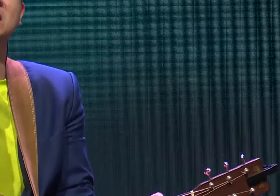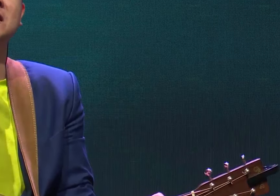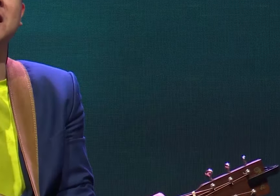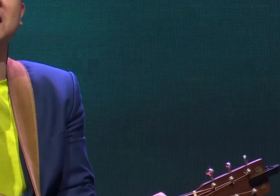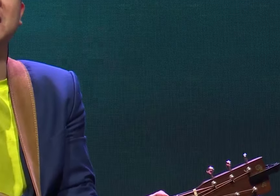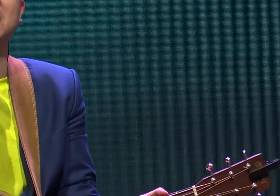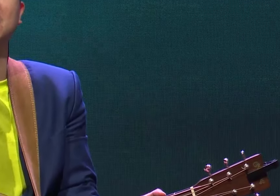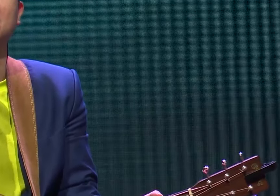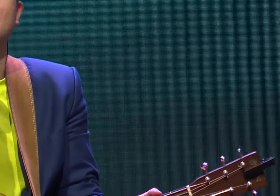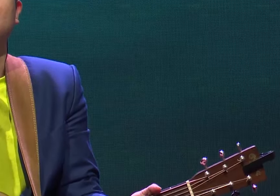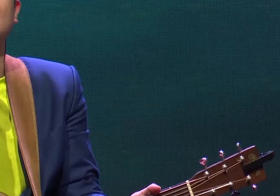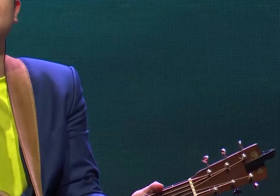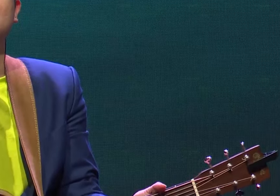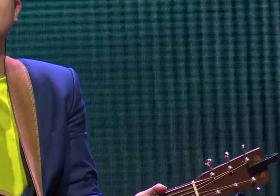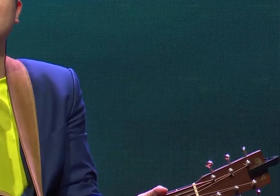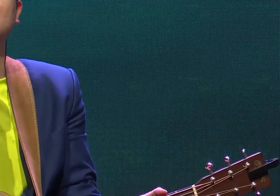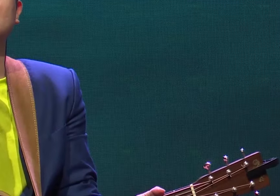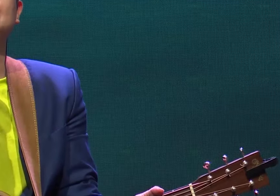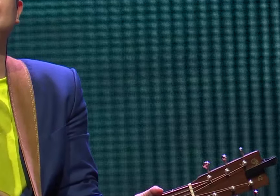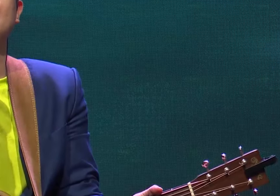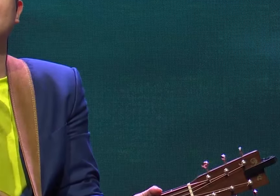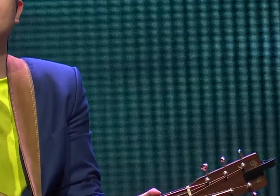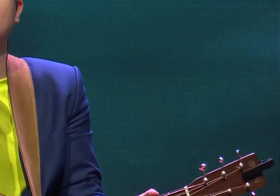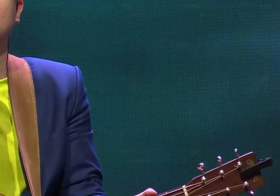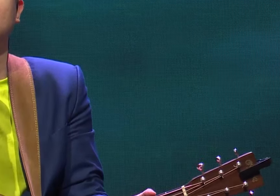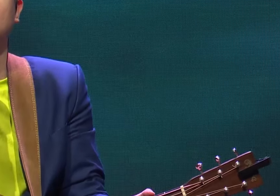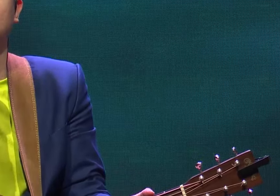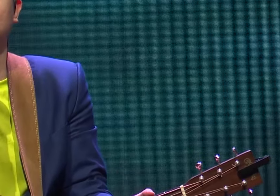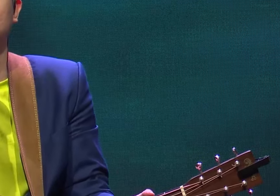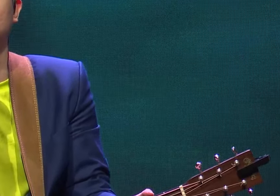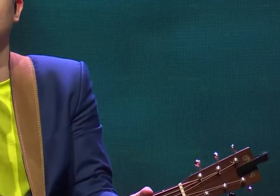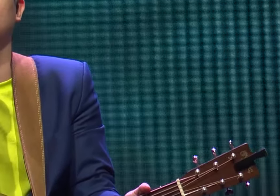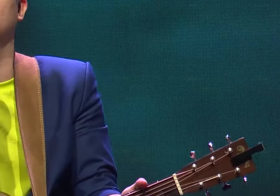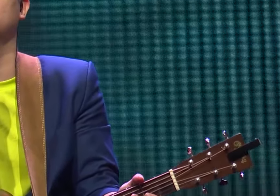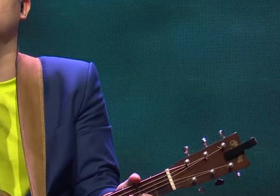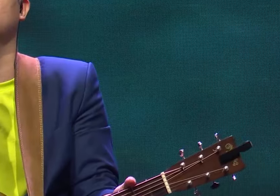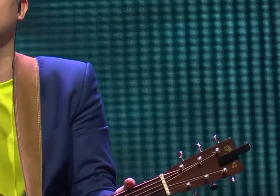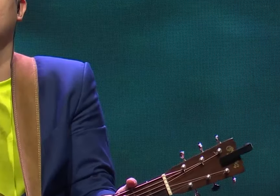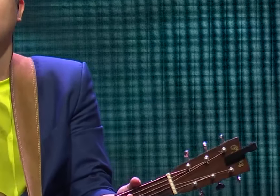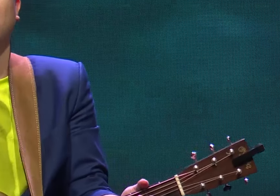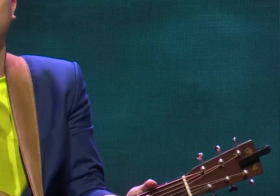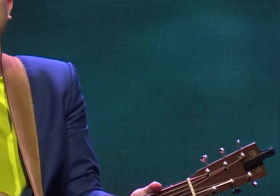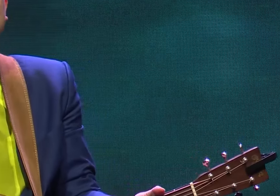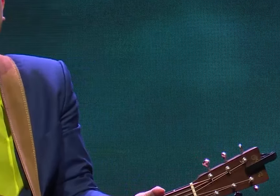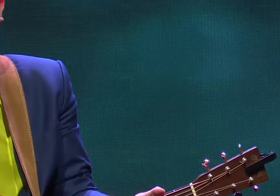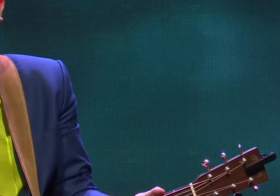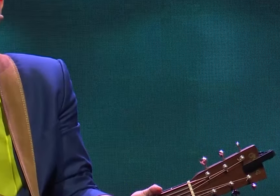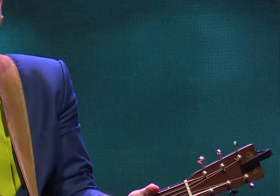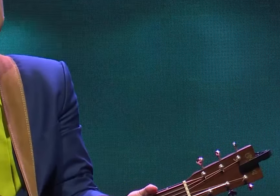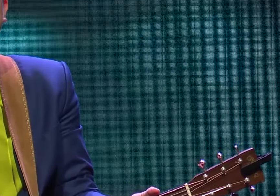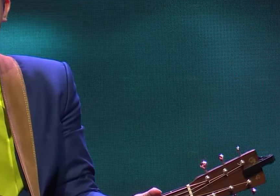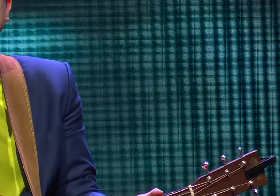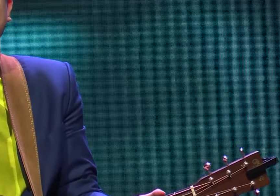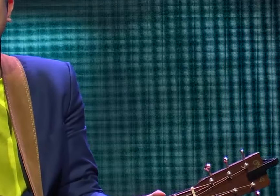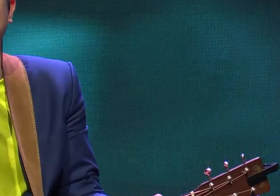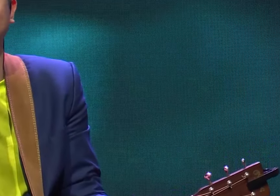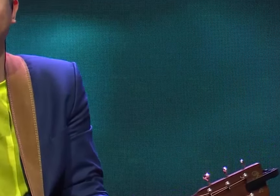Kasih setianya tak pernah dilepas dari hidupmu. Oh, mari